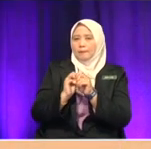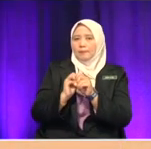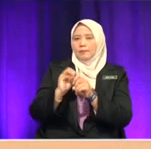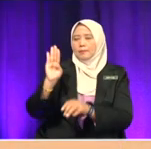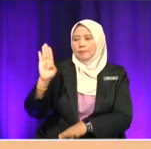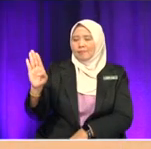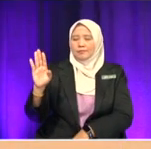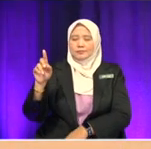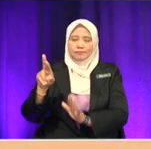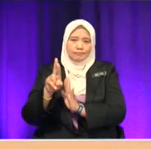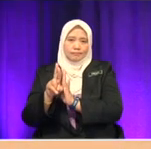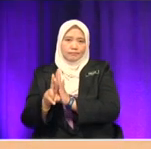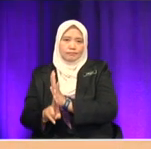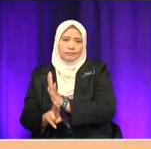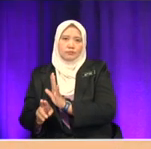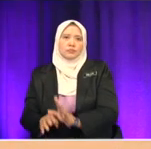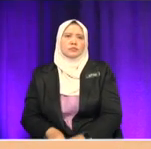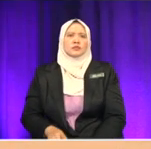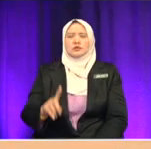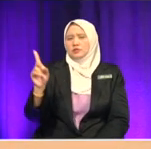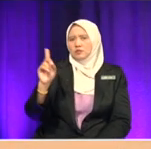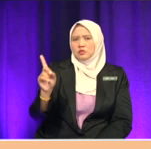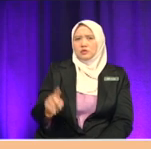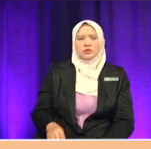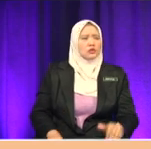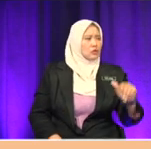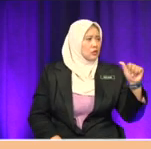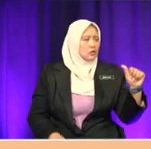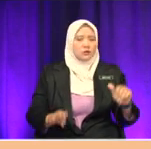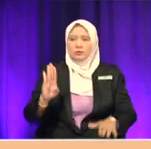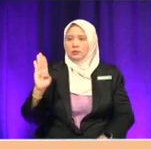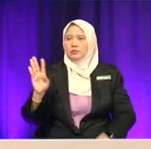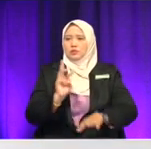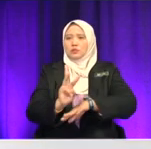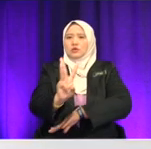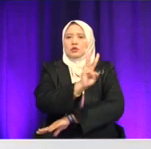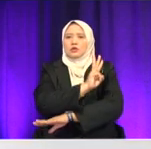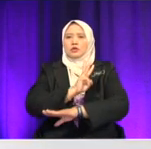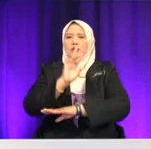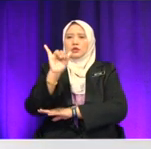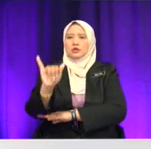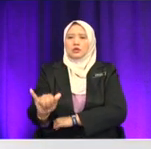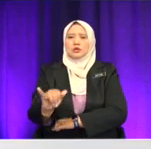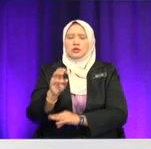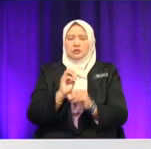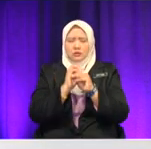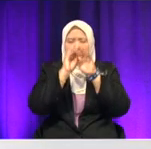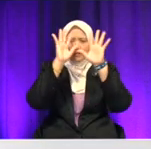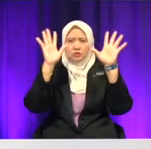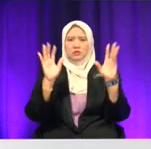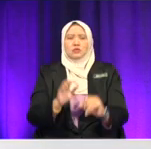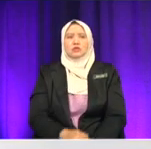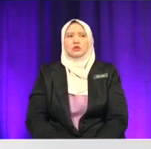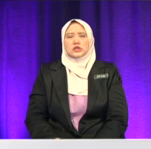jernih, di manakah yang mana satukah A atau B yang paling luas? Paling luas cikgu, paling jernih cikgu ya? Paling jernih. Paling jernih A cikgu